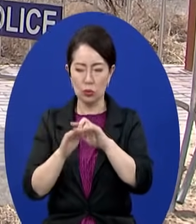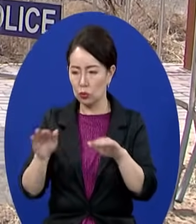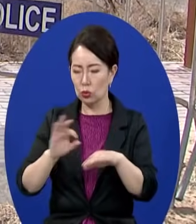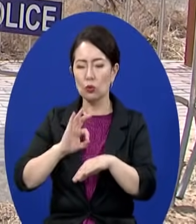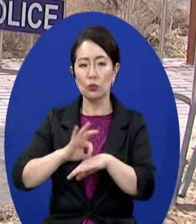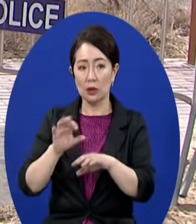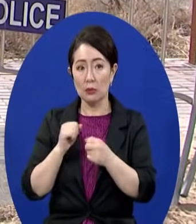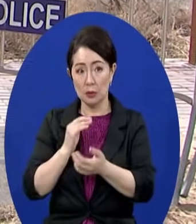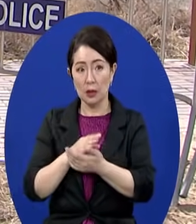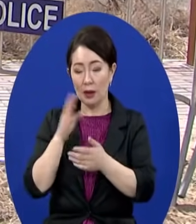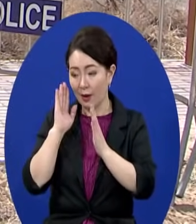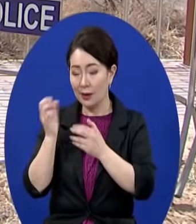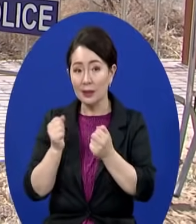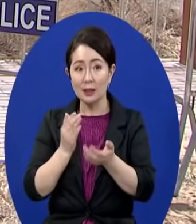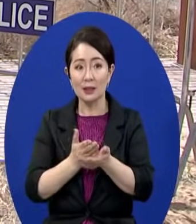татж байна.